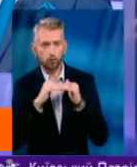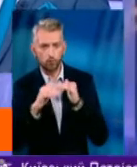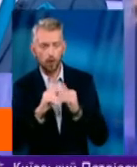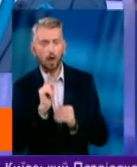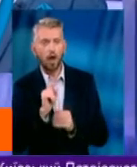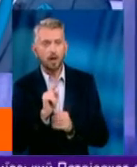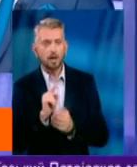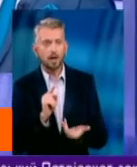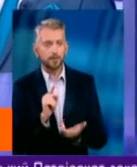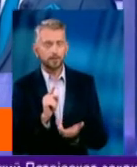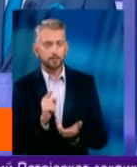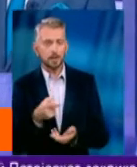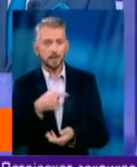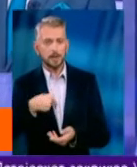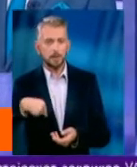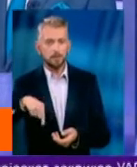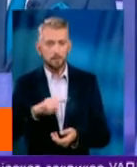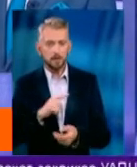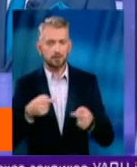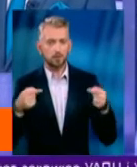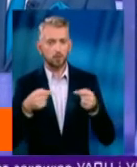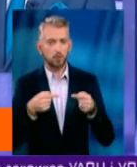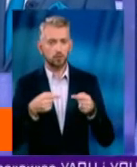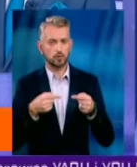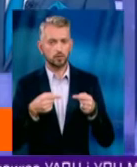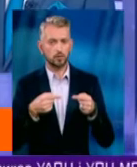тим ми однозначно